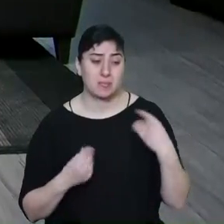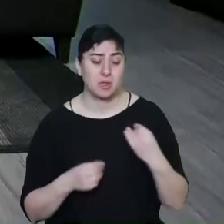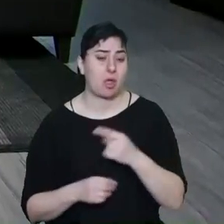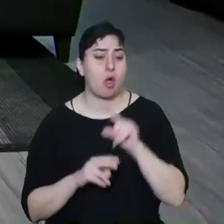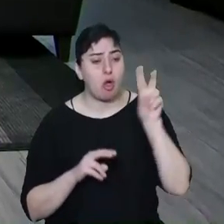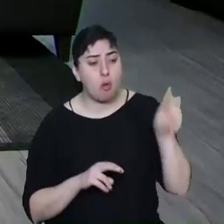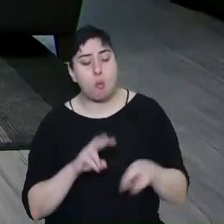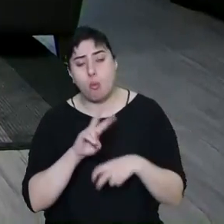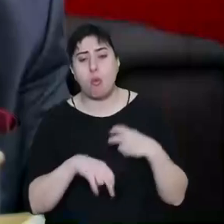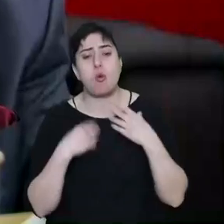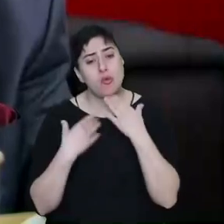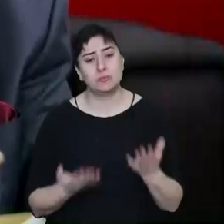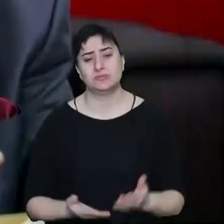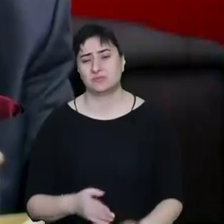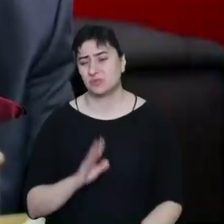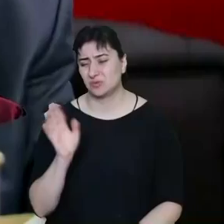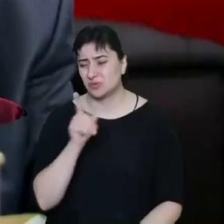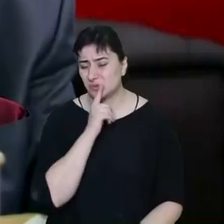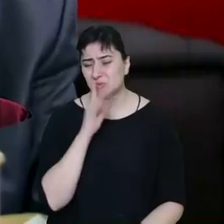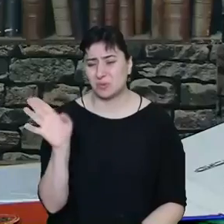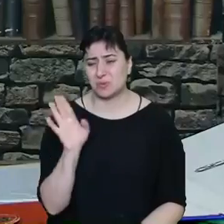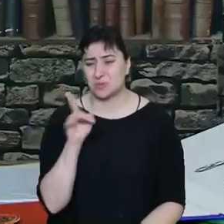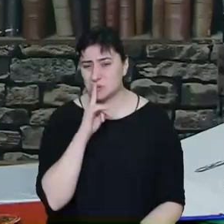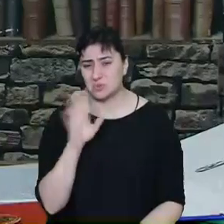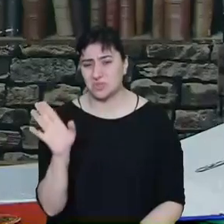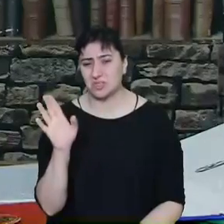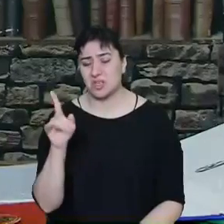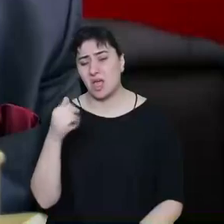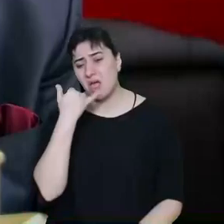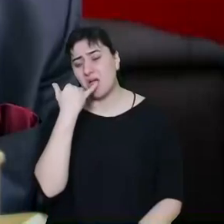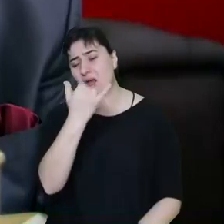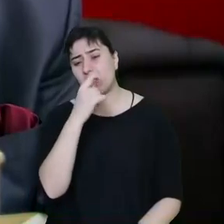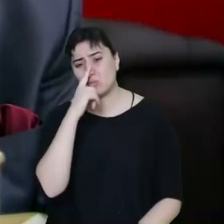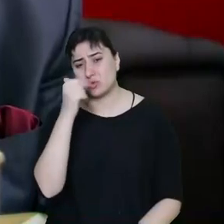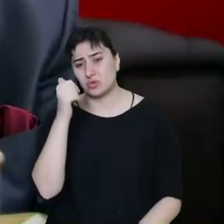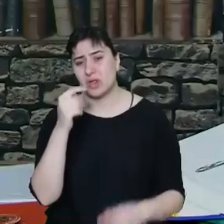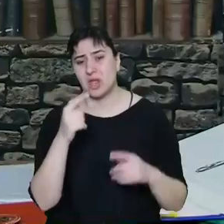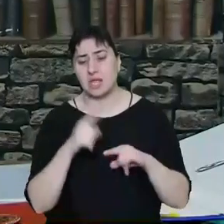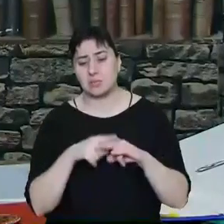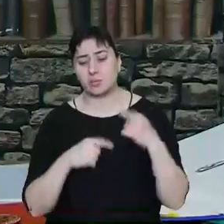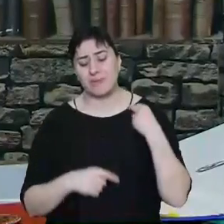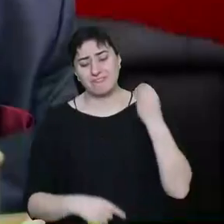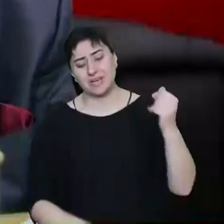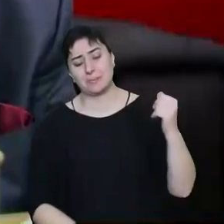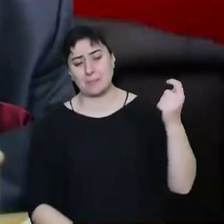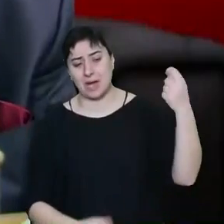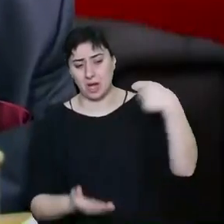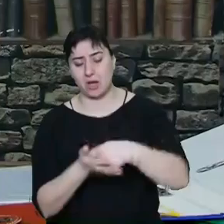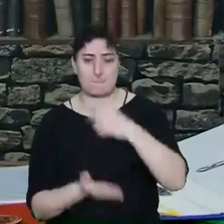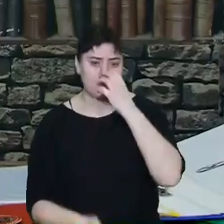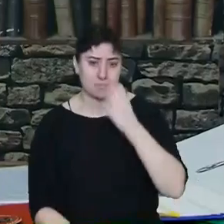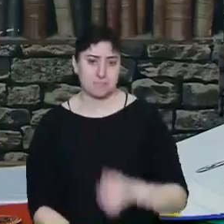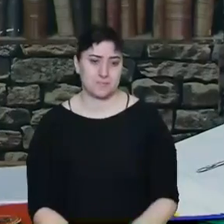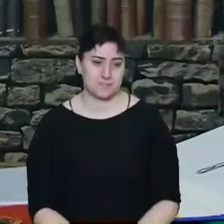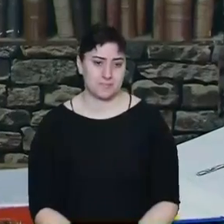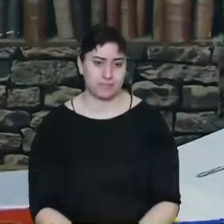niyetini suistimal etmek olur bu. Öf, çok konuşma. Hadi çok konuşma. Ara Kemal Bey'in müdürünü, hesap numaramızı ver. Parayı yatırmak için senden